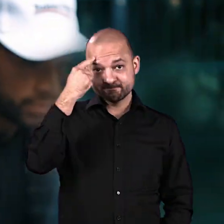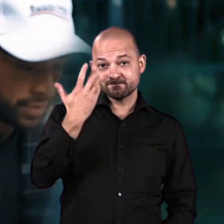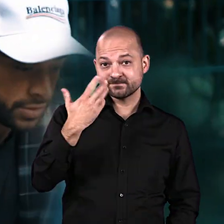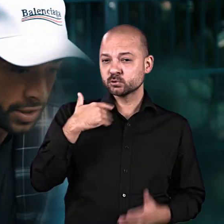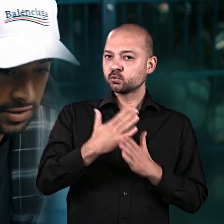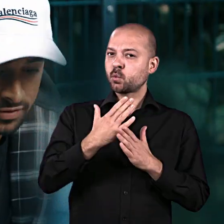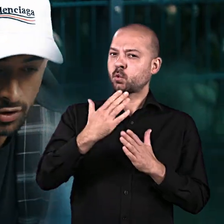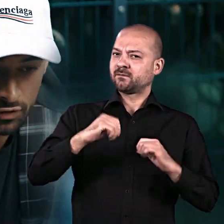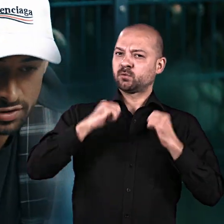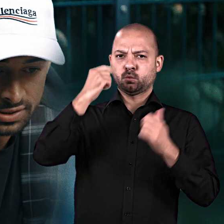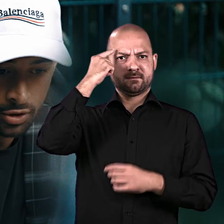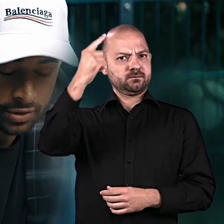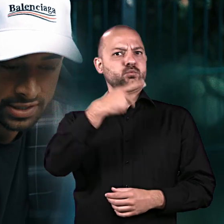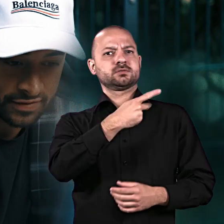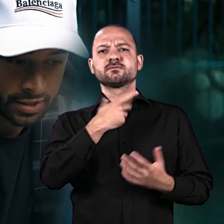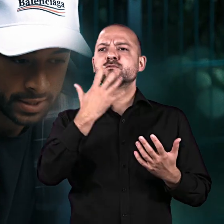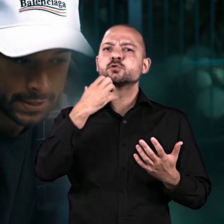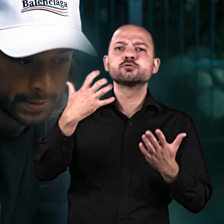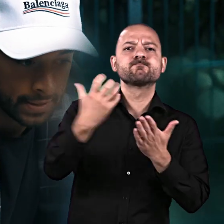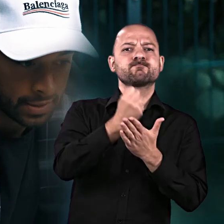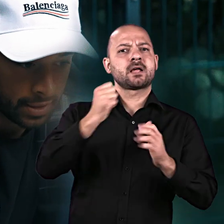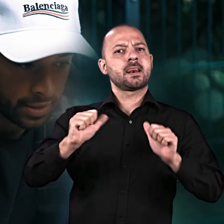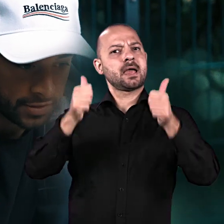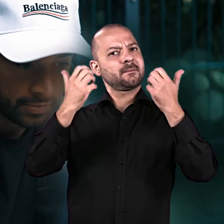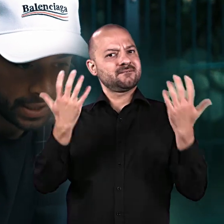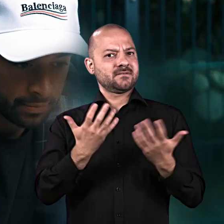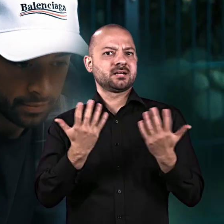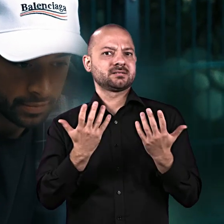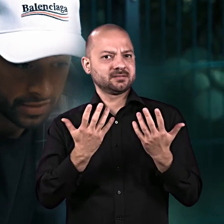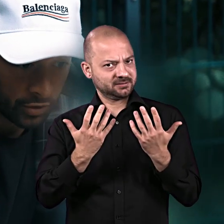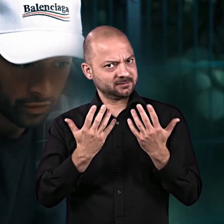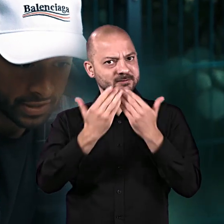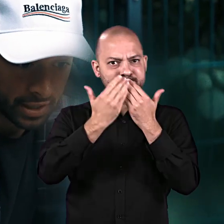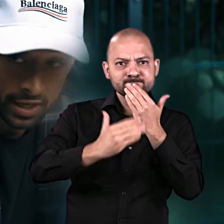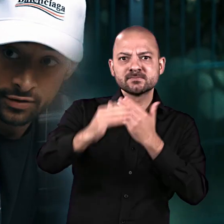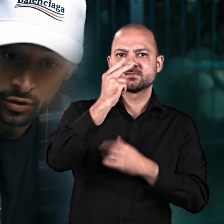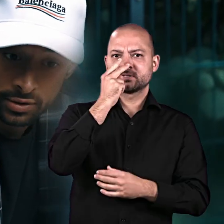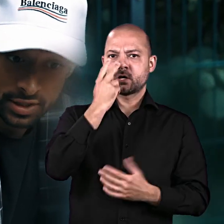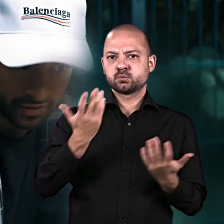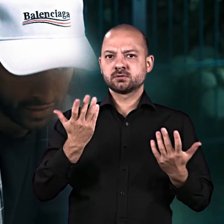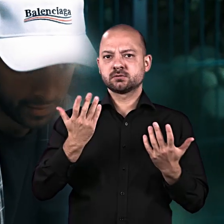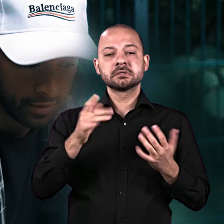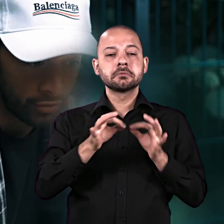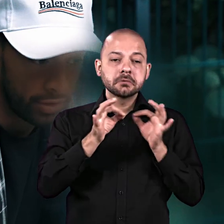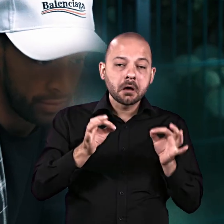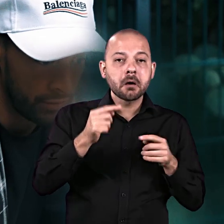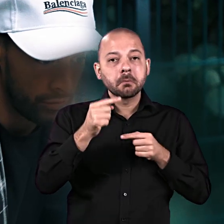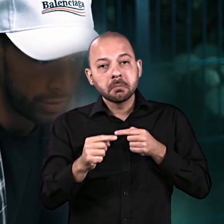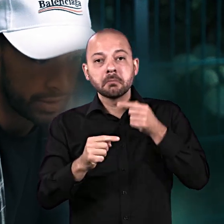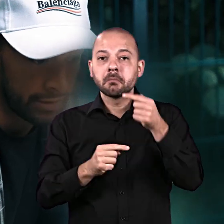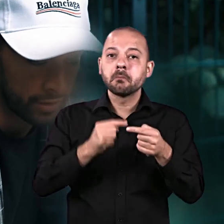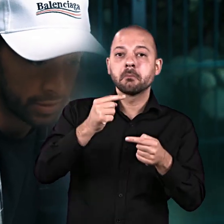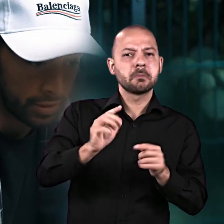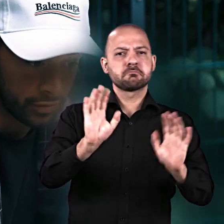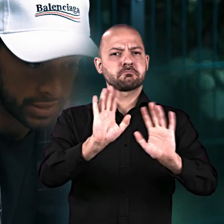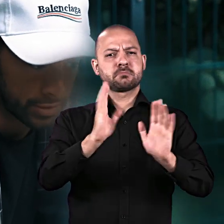Ja, ich denke, dass wir auch wussten auch, dass wir in diesem Leben, dass wir auch was erreichen wollen, dass wir was machen wollen. Wir